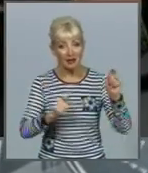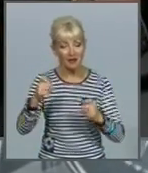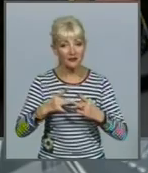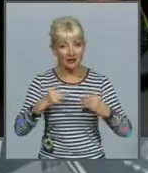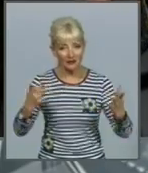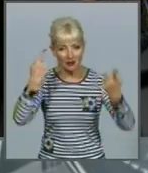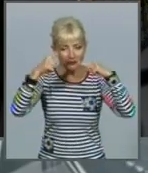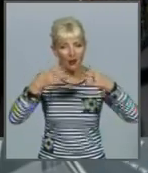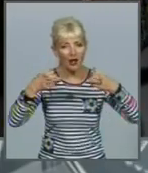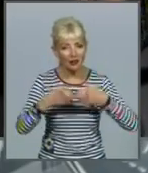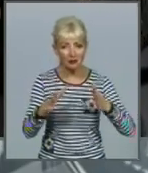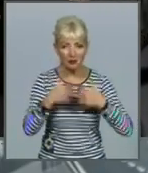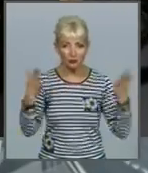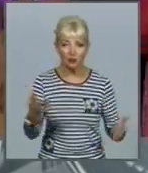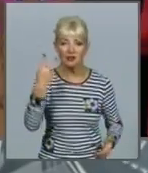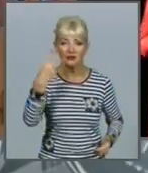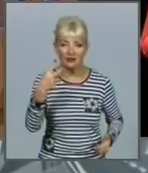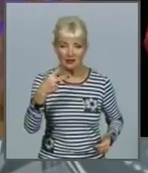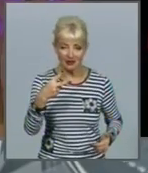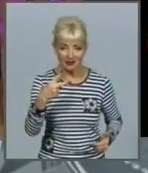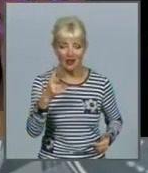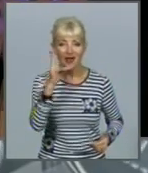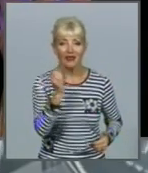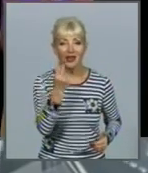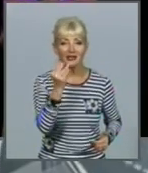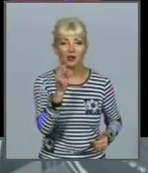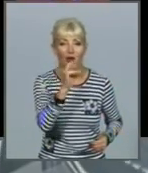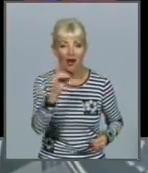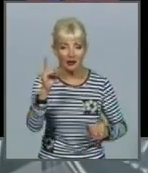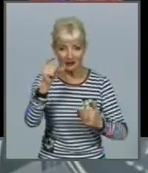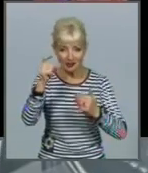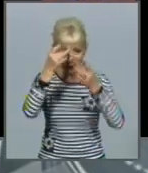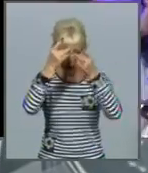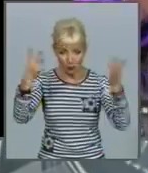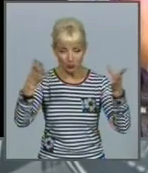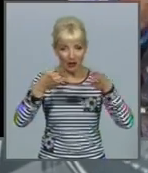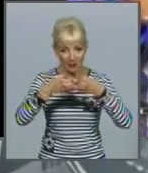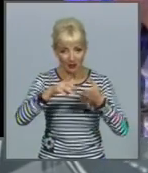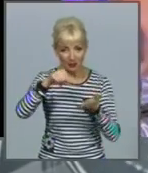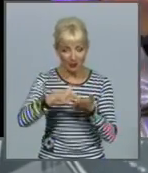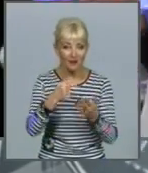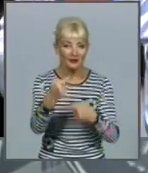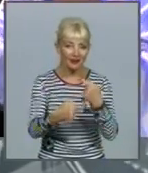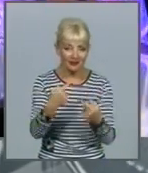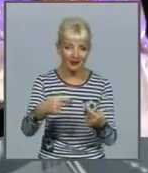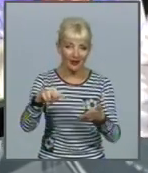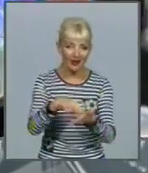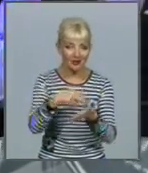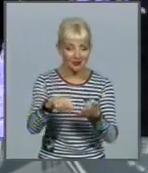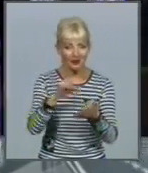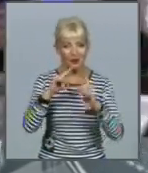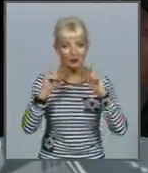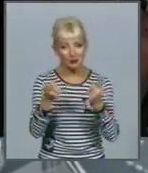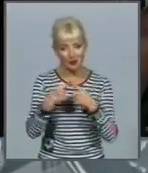більше 20 національно-культурних об'єднань міста. Вони виконали традиційні танцювальні та музичні композиції своїх країн